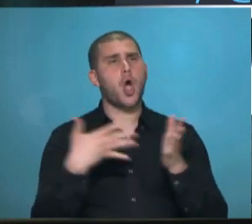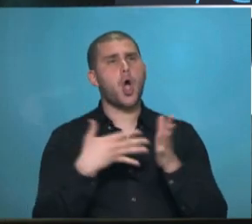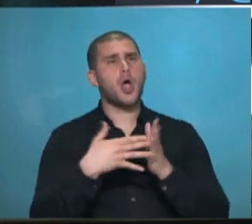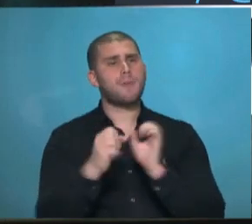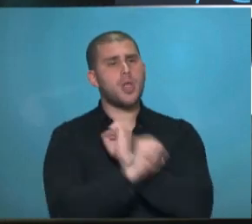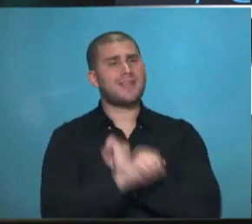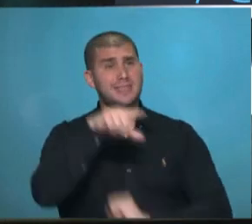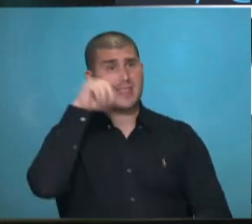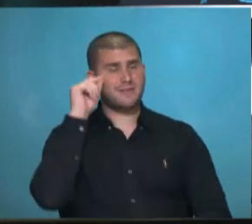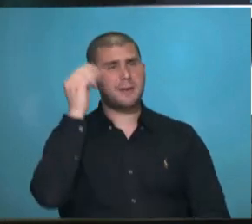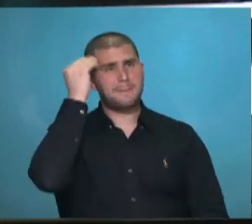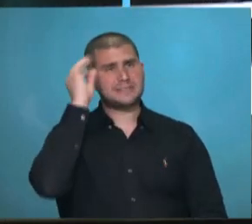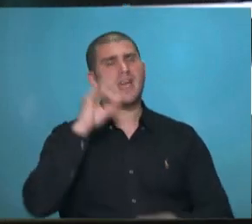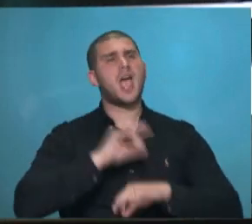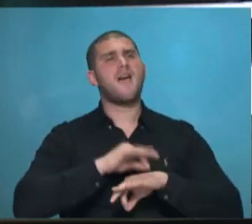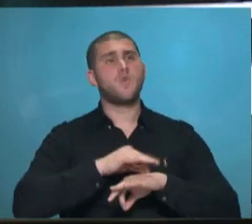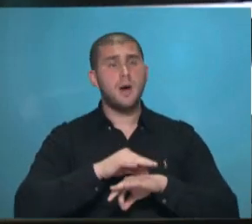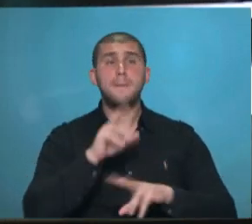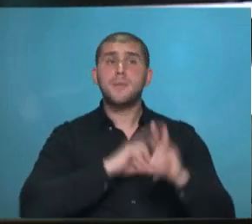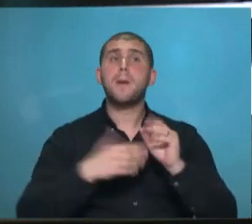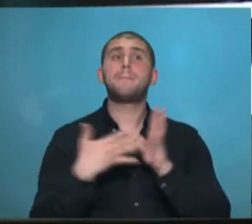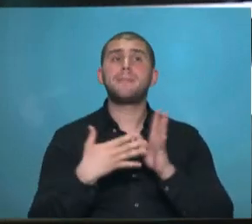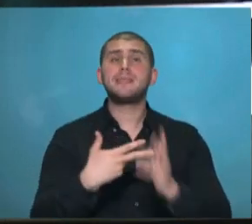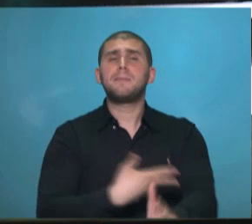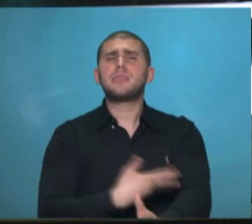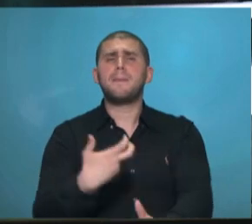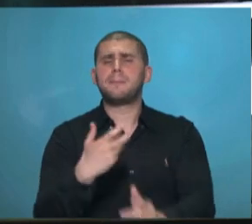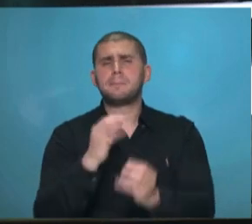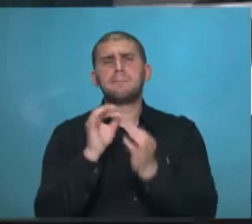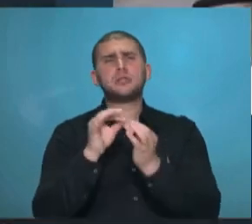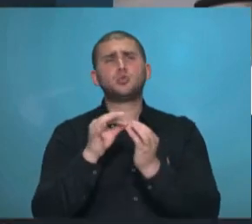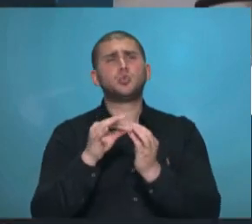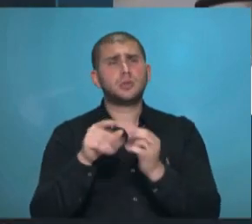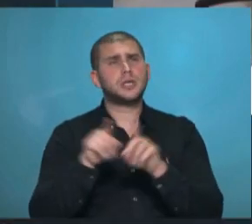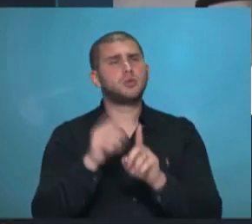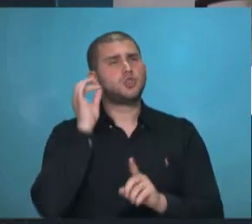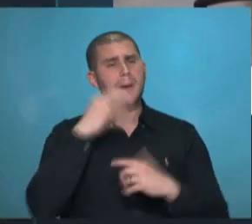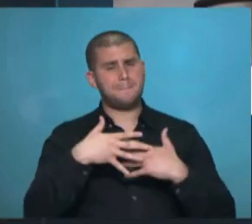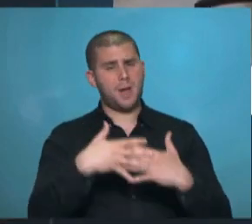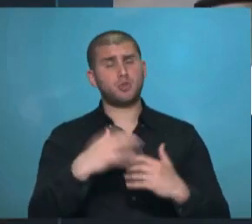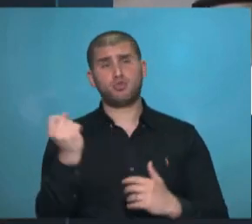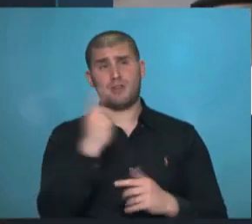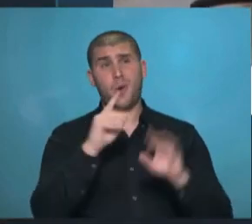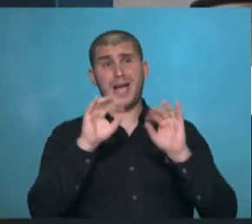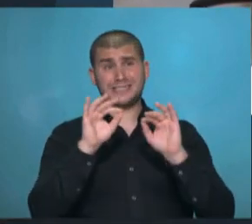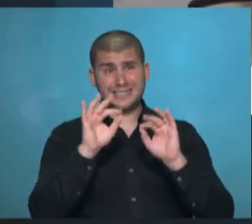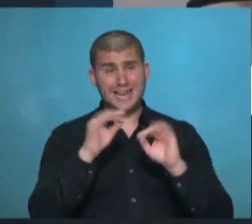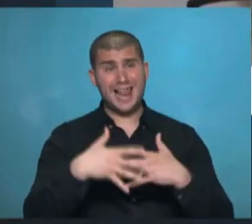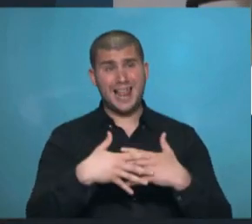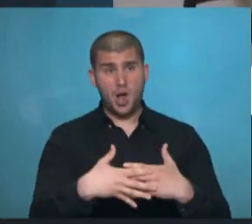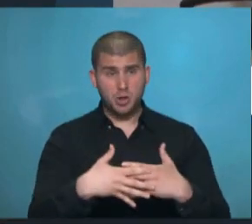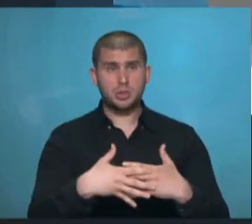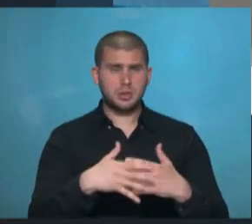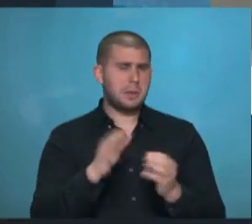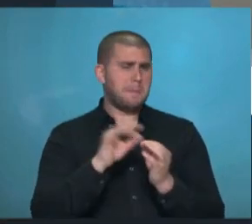תל אביב מבית הספר לרפואה. מדובר בבדיקת דם פשוטה שתעבור אישה בהיריון בשבוע העשירי להריונה, מאוד